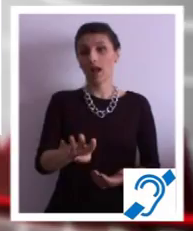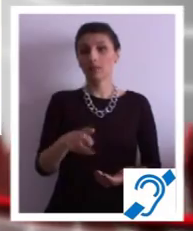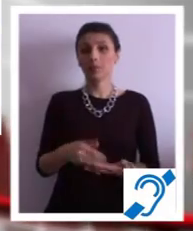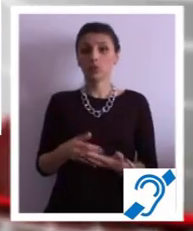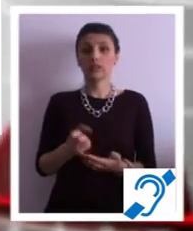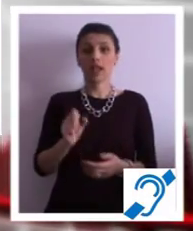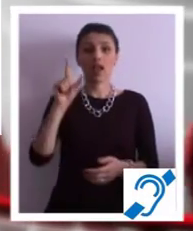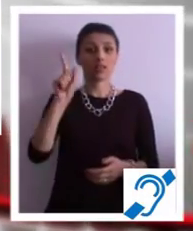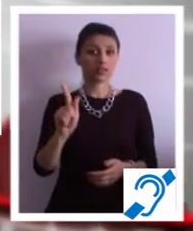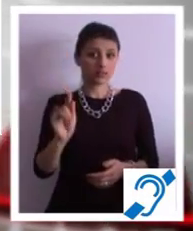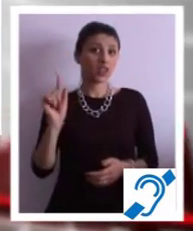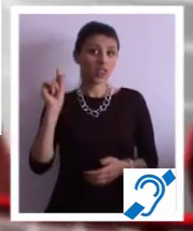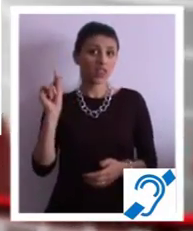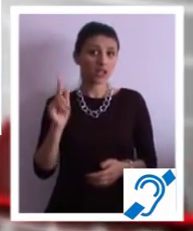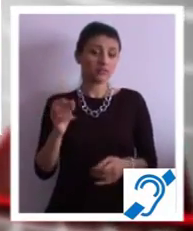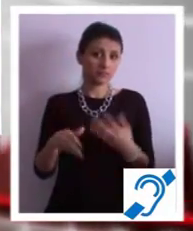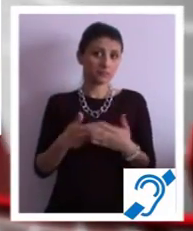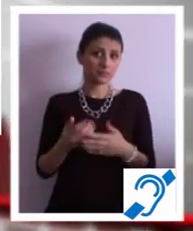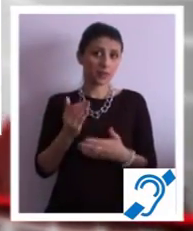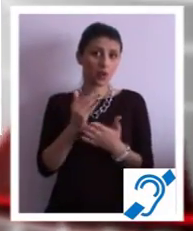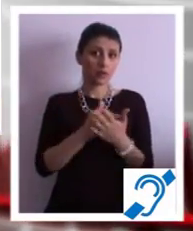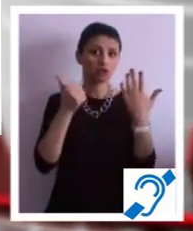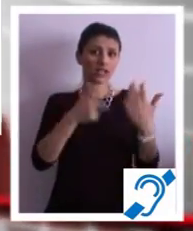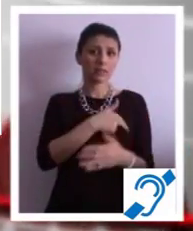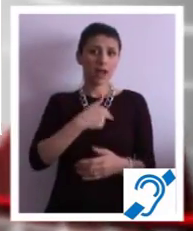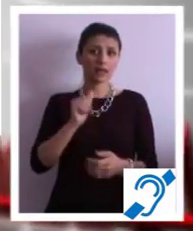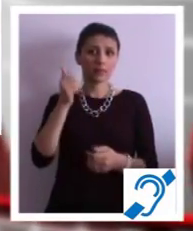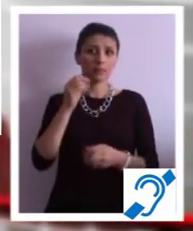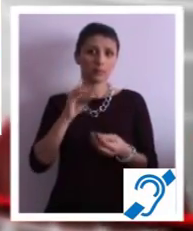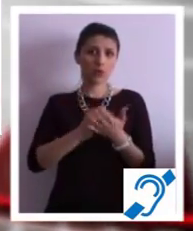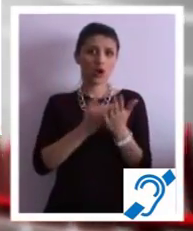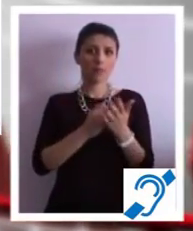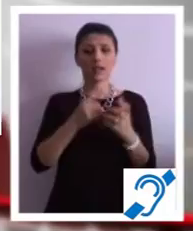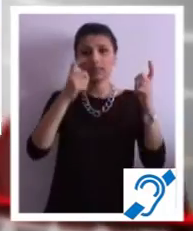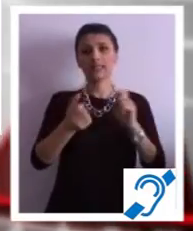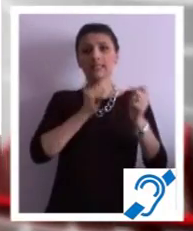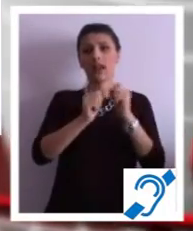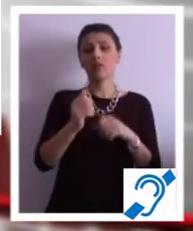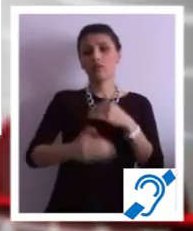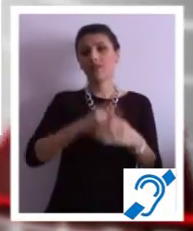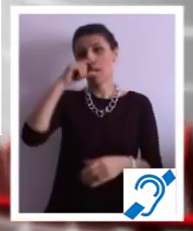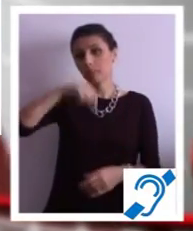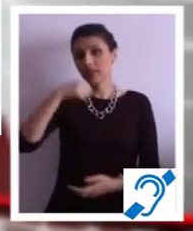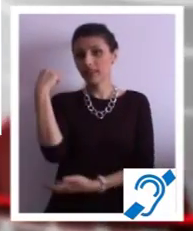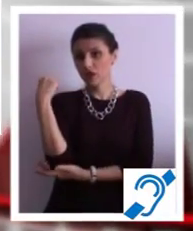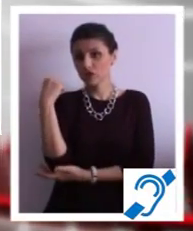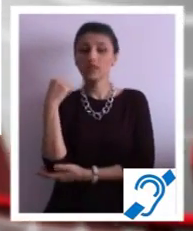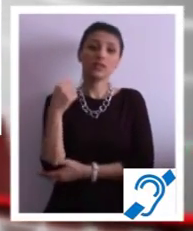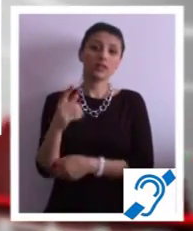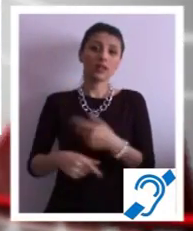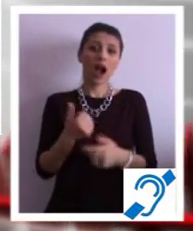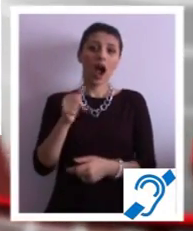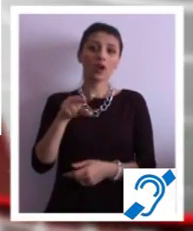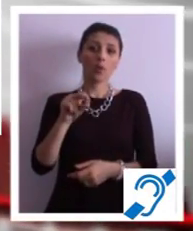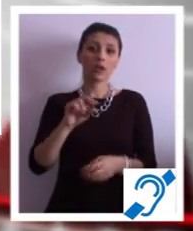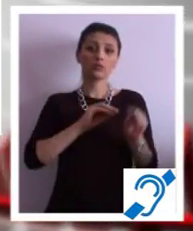ierarhia seriei D. În perioada 4-6 martie este programat primul turneu de sală, meciurile urmând să se dispute la Pitești. Alin Oprescu a jucat cu următoarea